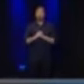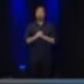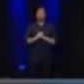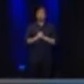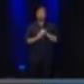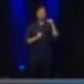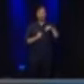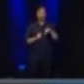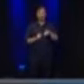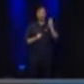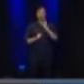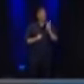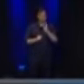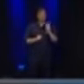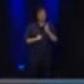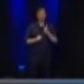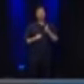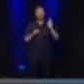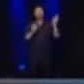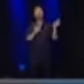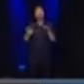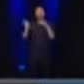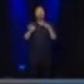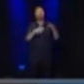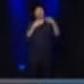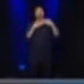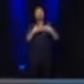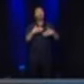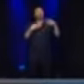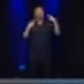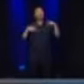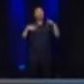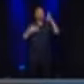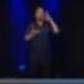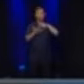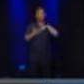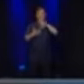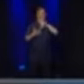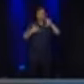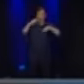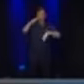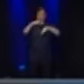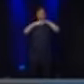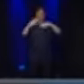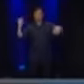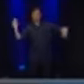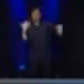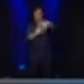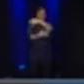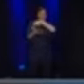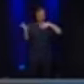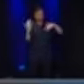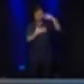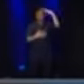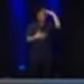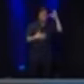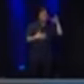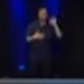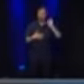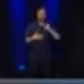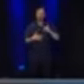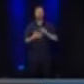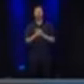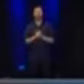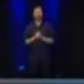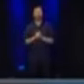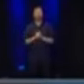À partir de vendredi, dans les festivals, on va permettre 3 500 personnes. Je ne pense pas qu'il y avait 3 500